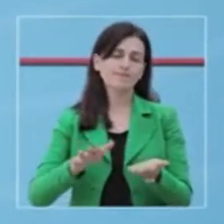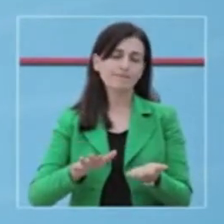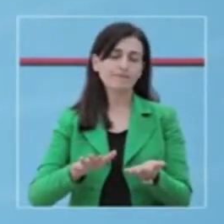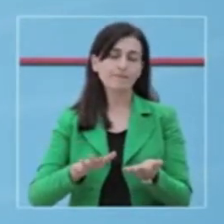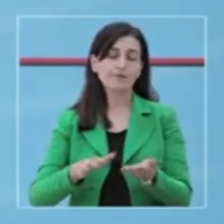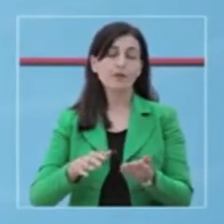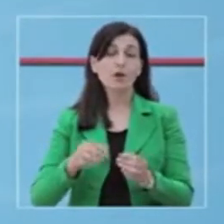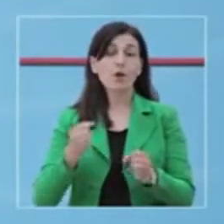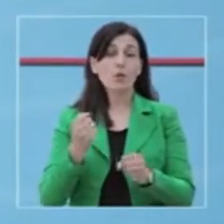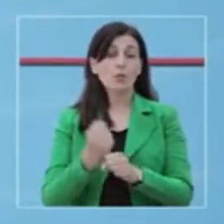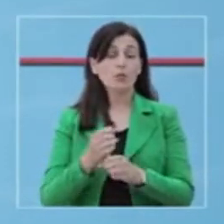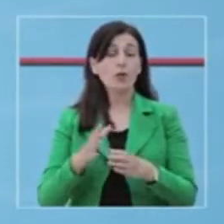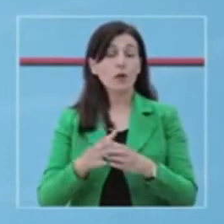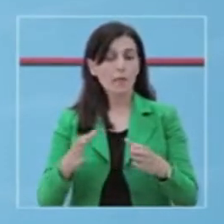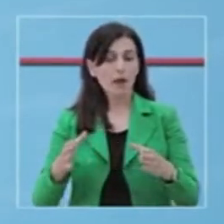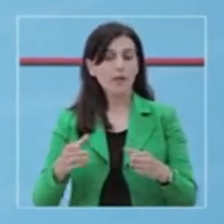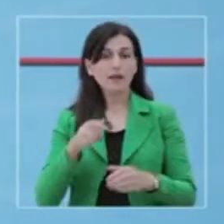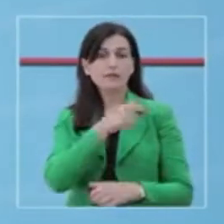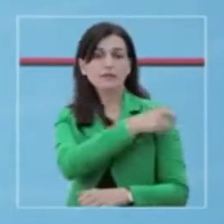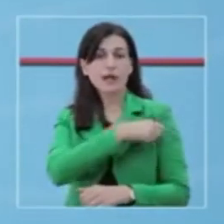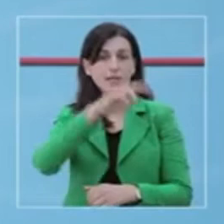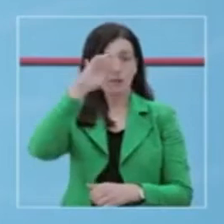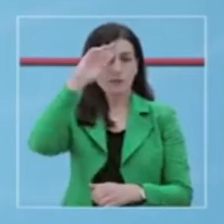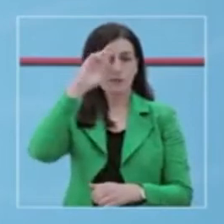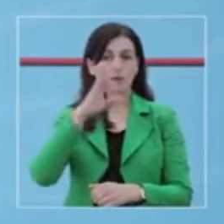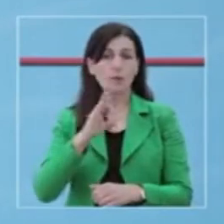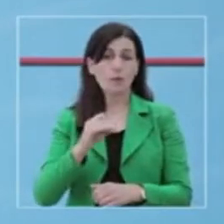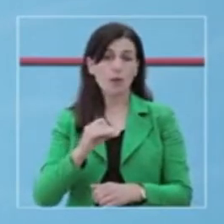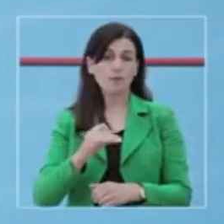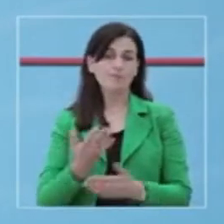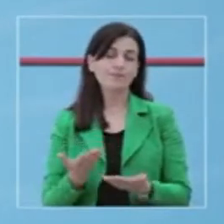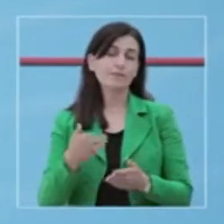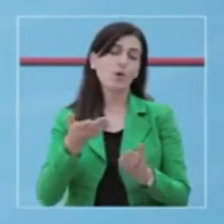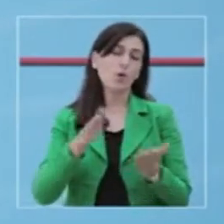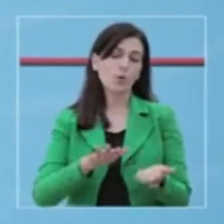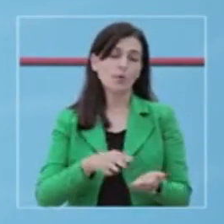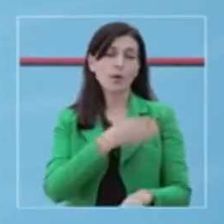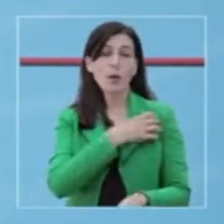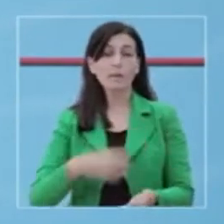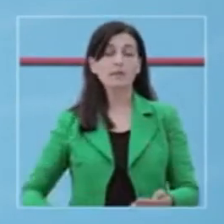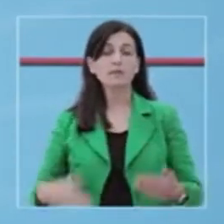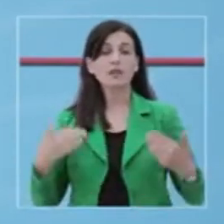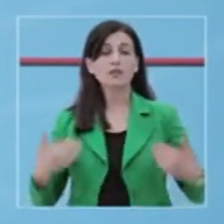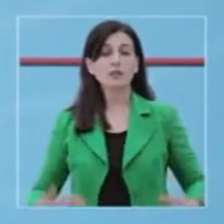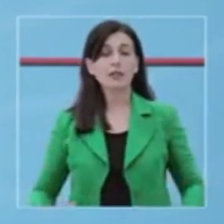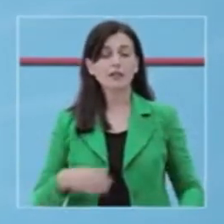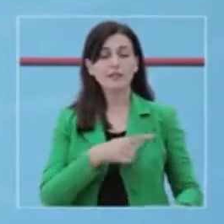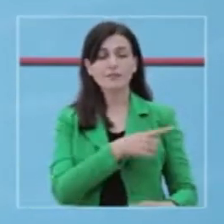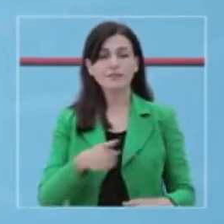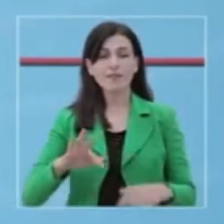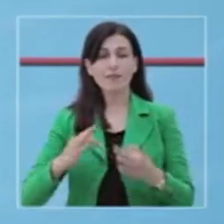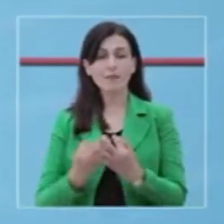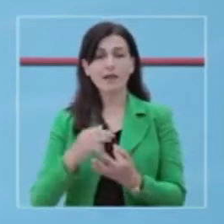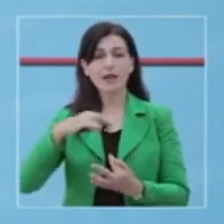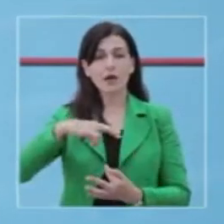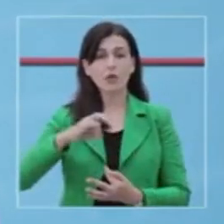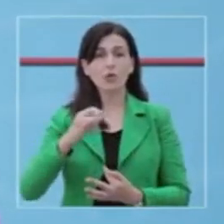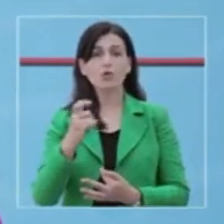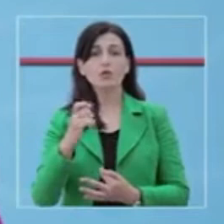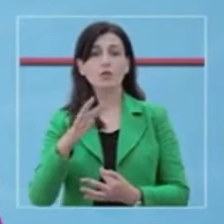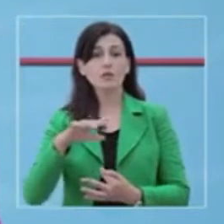mbijetojë, pavarësisht përpjekjeve të mëdha të stafit mjekësor. Ministria e Shëndetësisë I shpreh ngushëllimet familjes së të